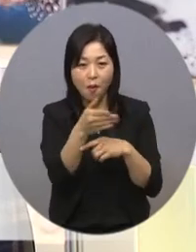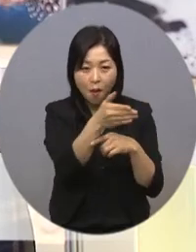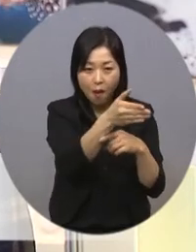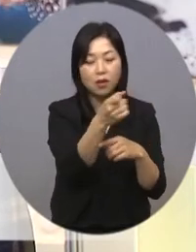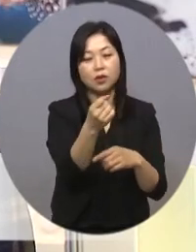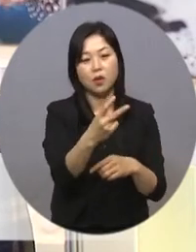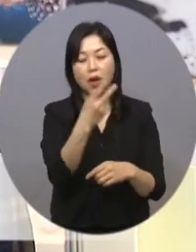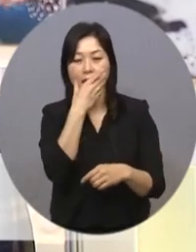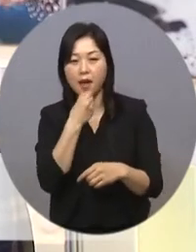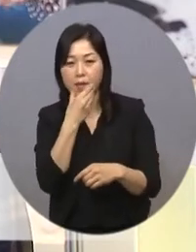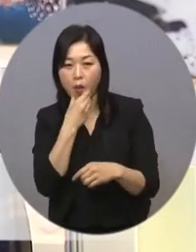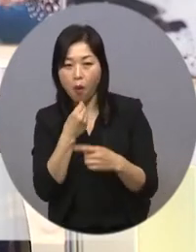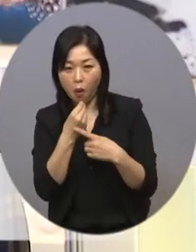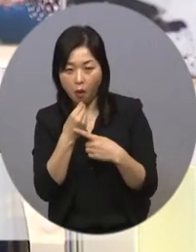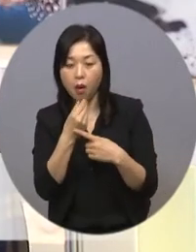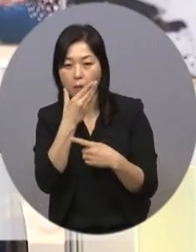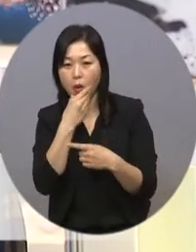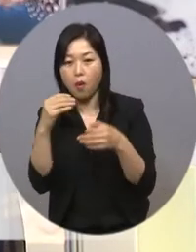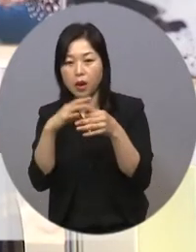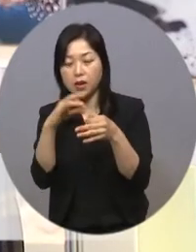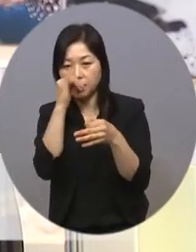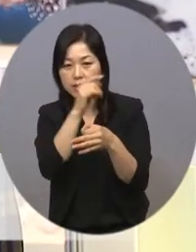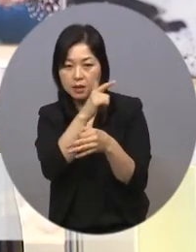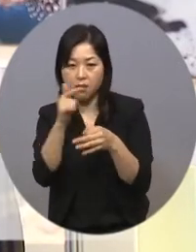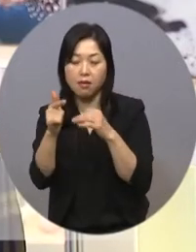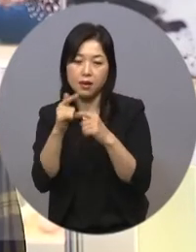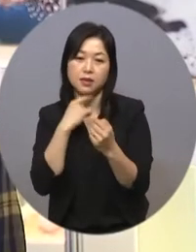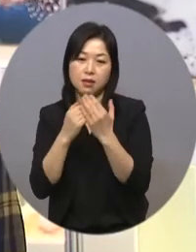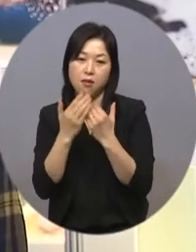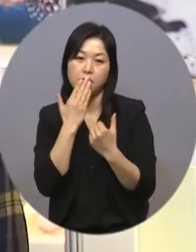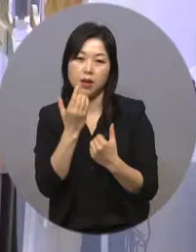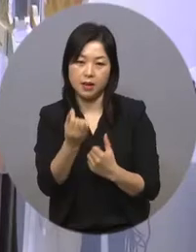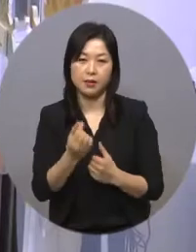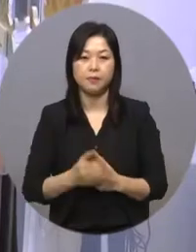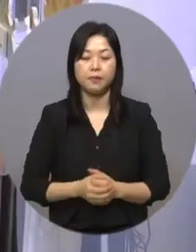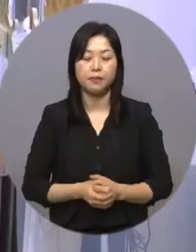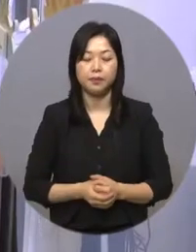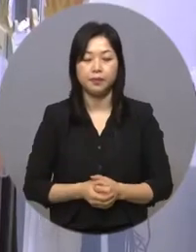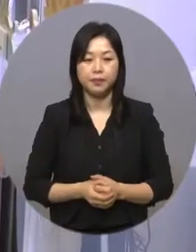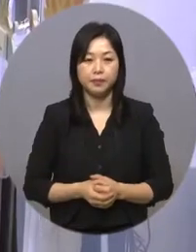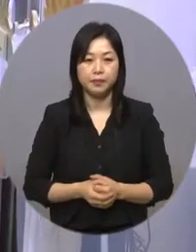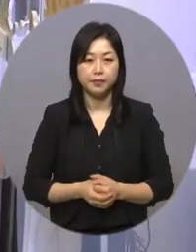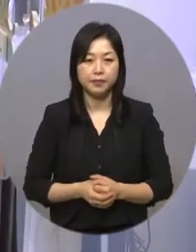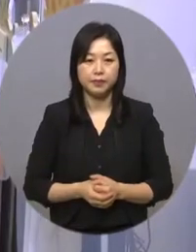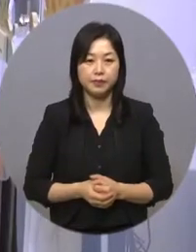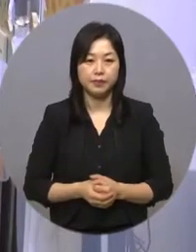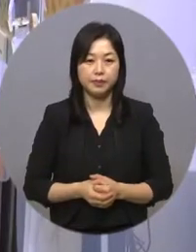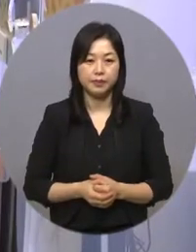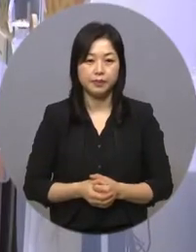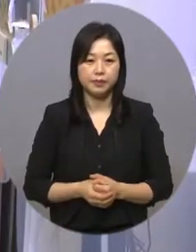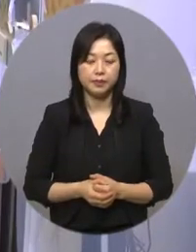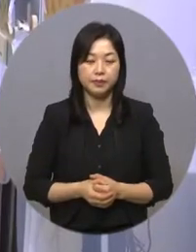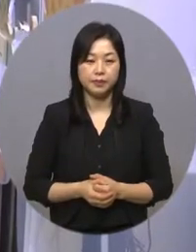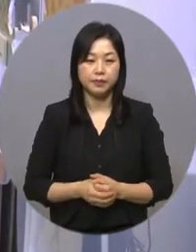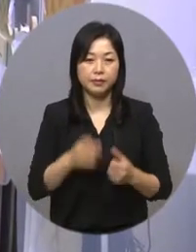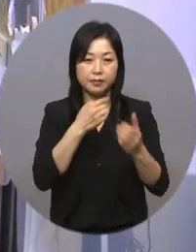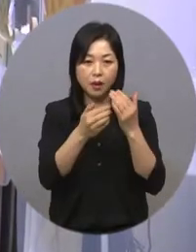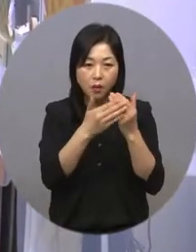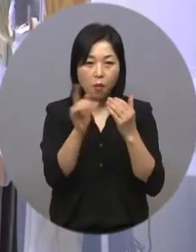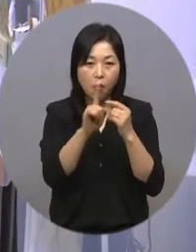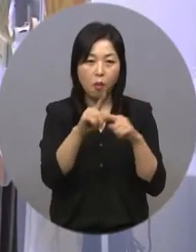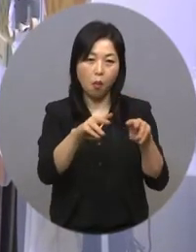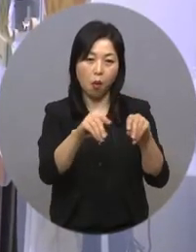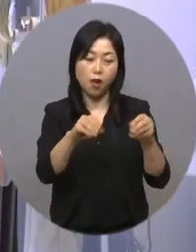또 행복과 또 복에 관련된 다양한 체험들을 할 수 있습니다. 이 밖에도 체험 공간에는 모래놀이터